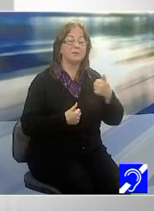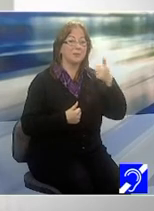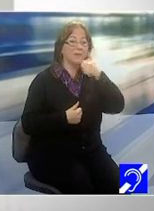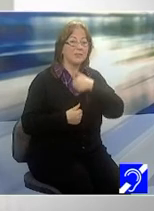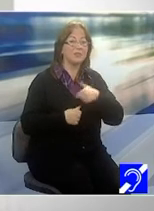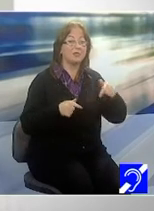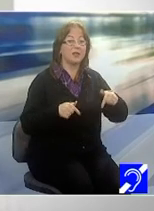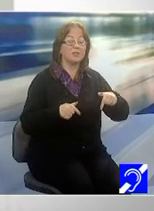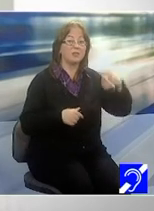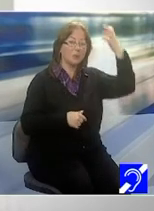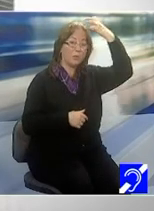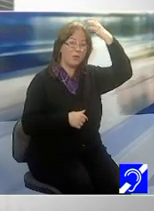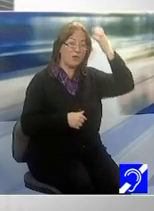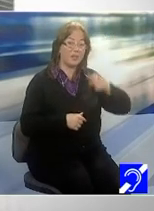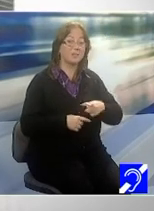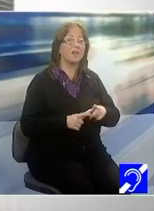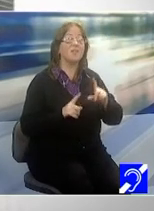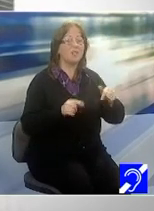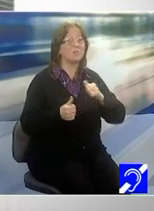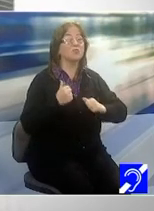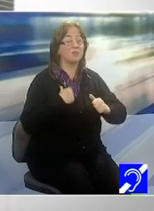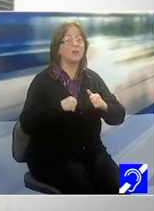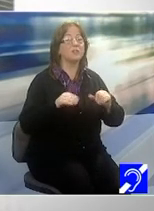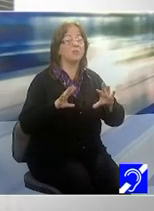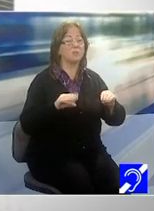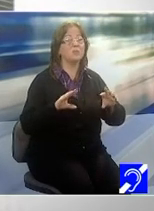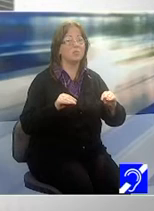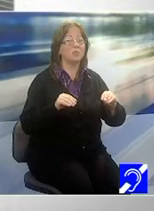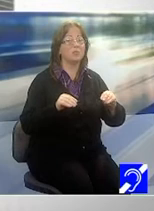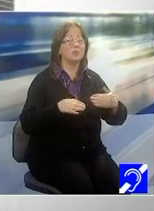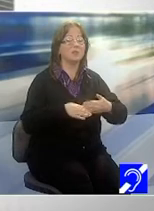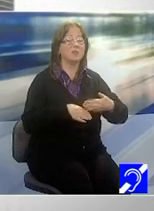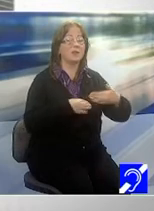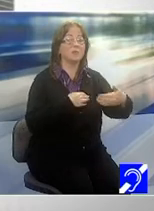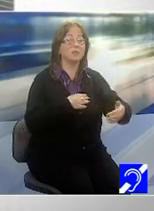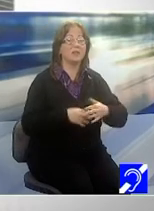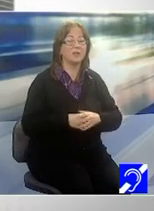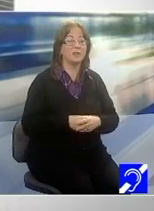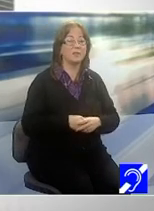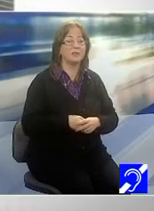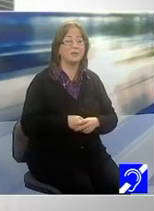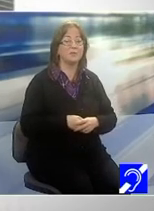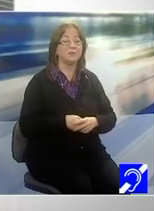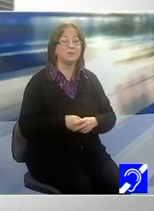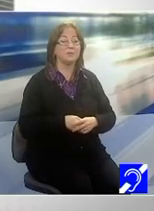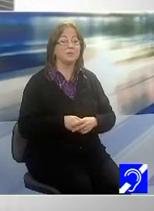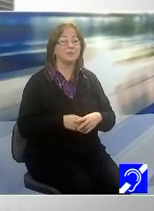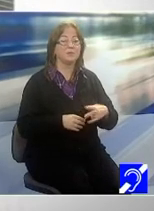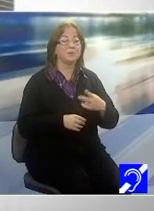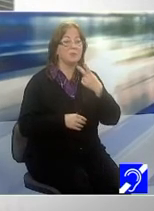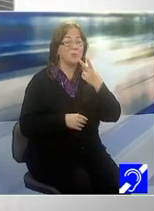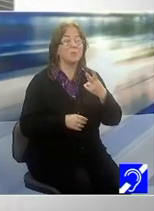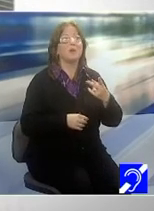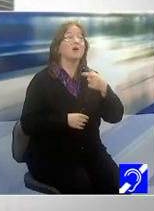decizie să aibă foarte mult de suferit pentru mult timp de acum înainte. Deci s-ar putea să nu mai spunem, să spunem politicienii nu sunt în